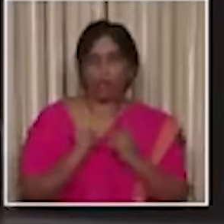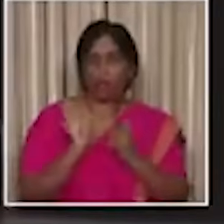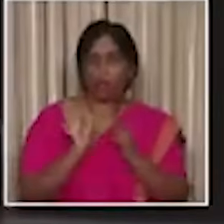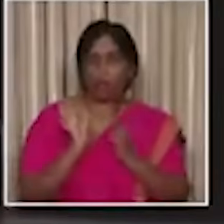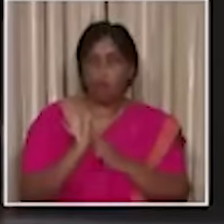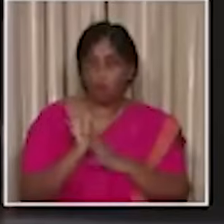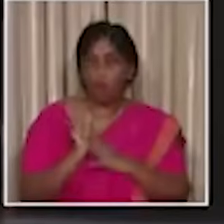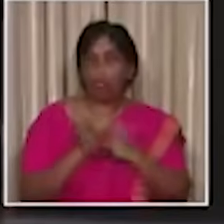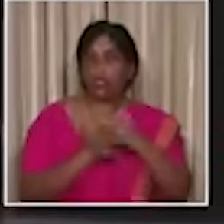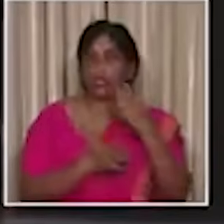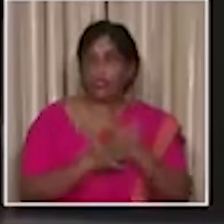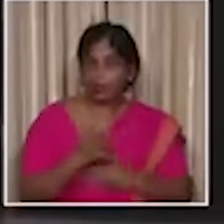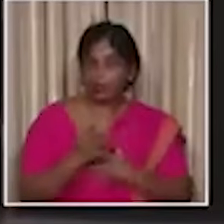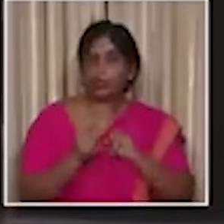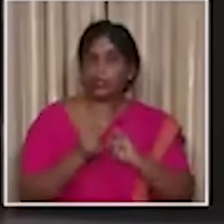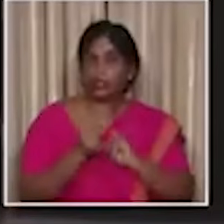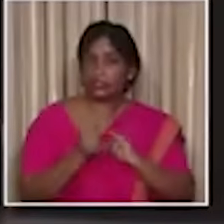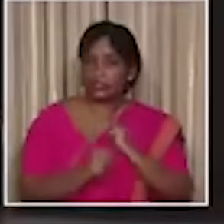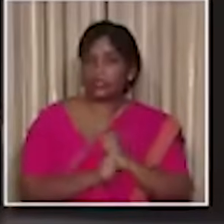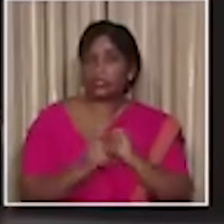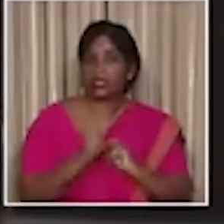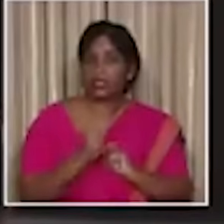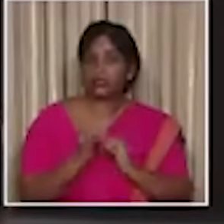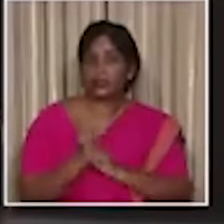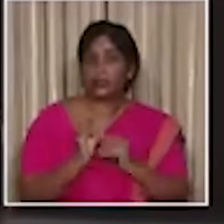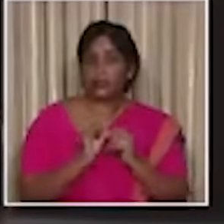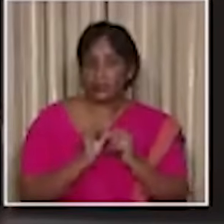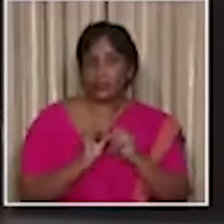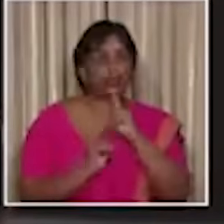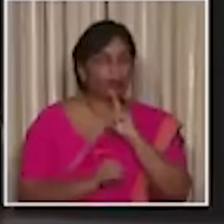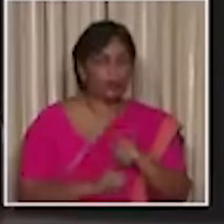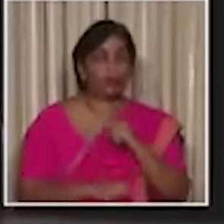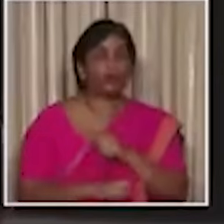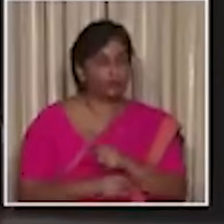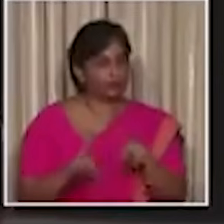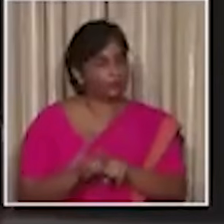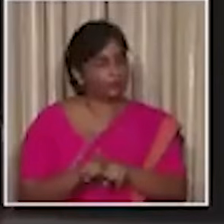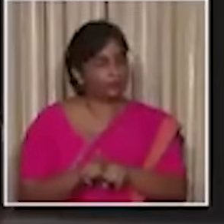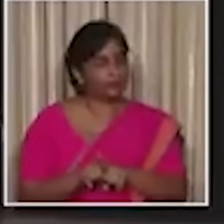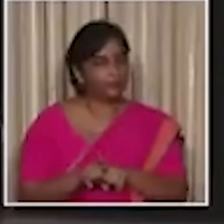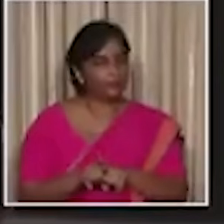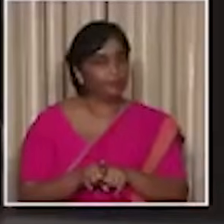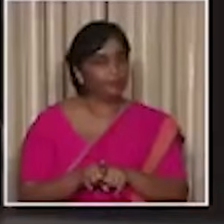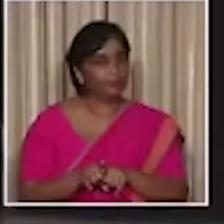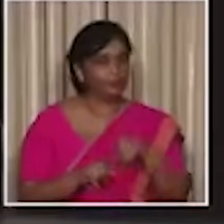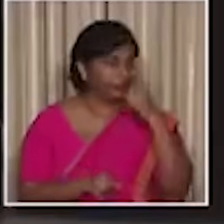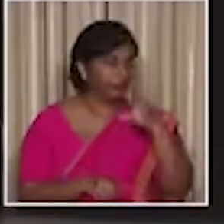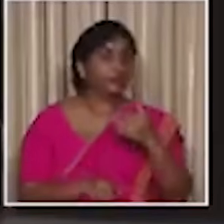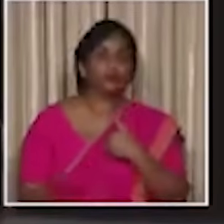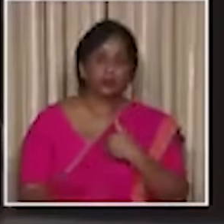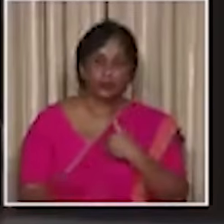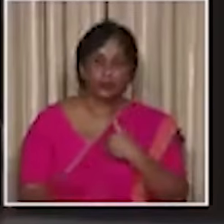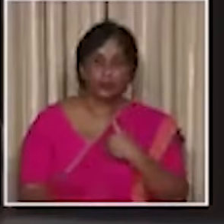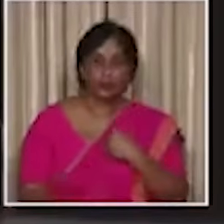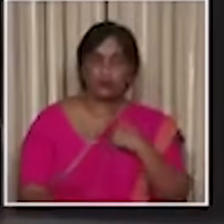වාර්තාවේ GFSMB එක දීපු කැපැසිටි එක. ඒකම ඒ නිසා තමයි මම